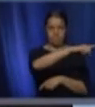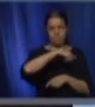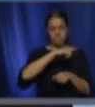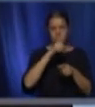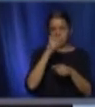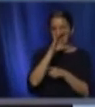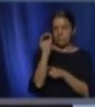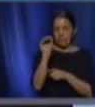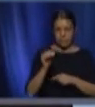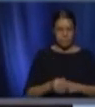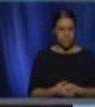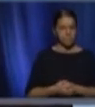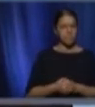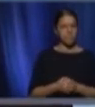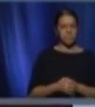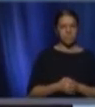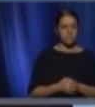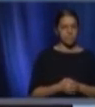Question.